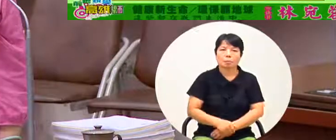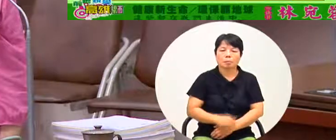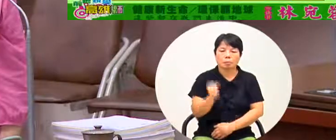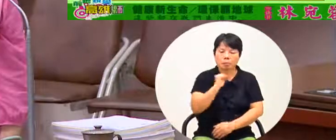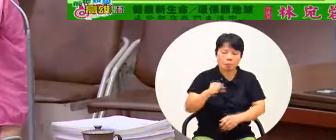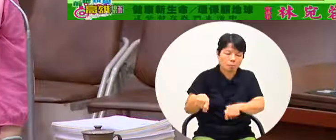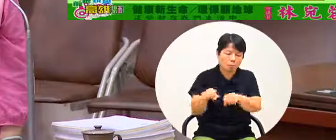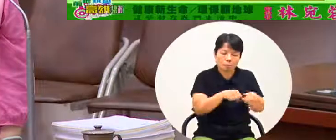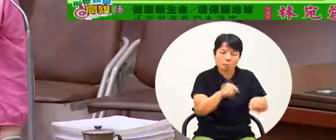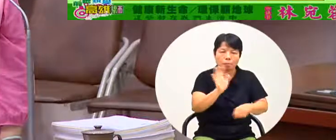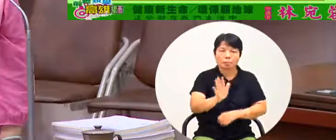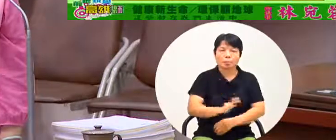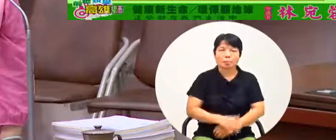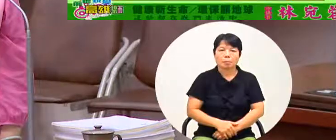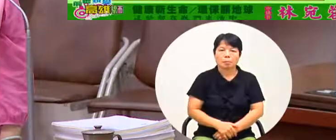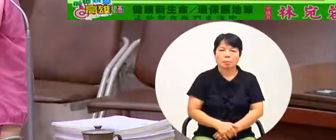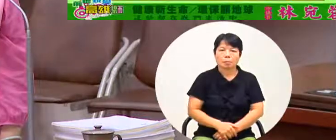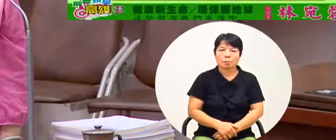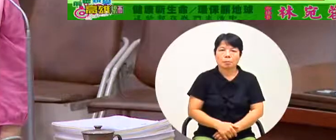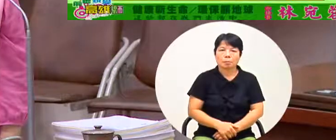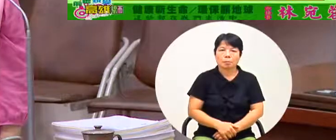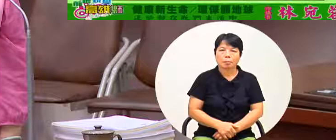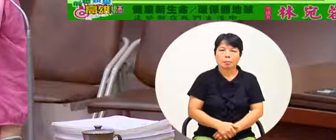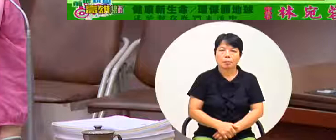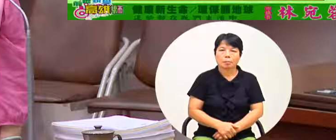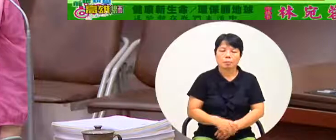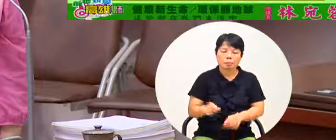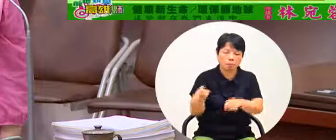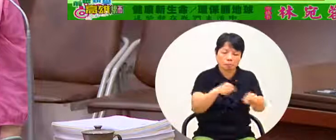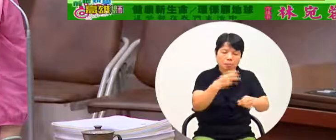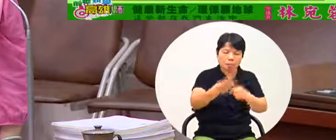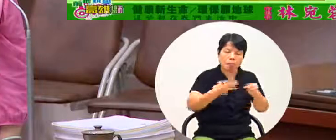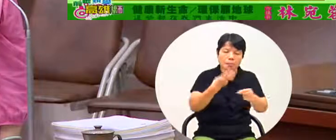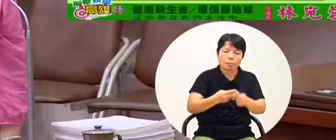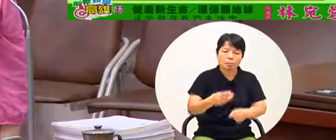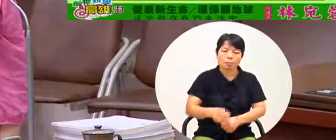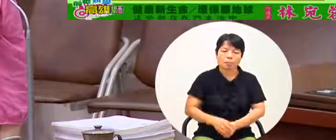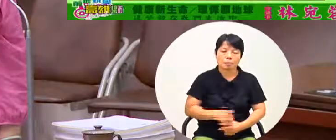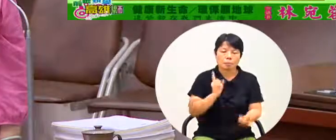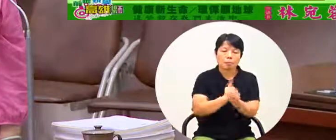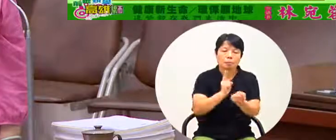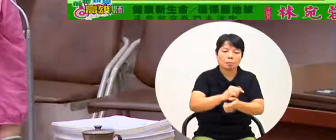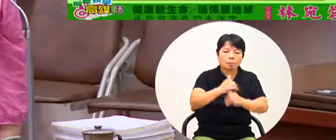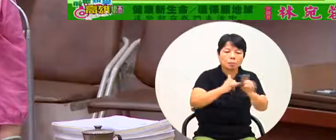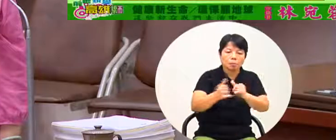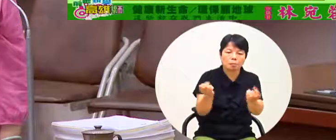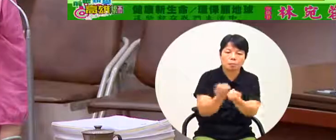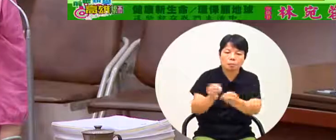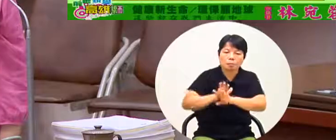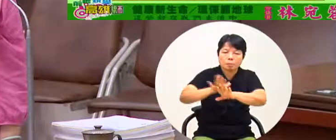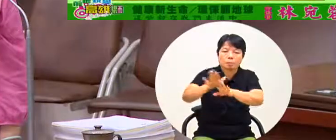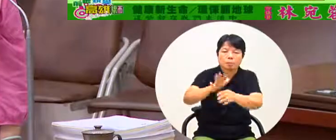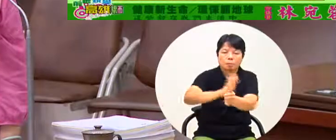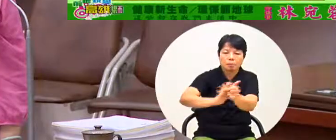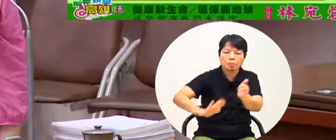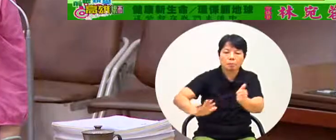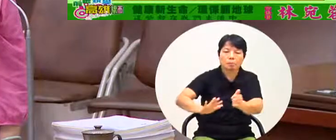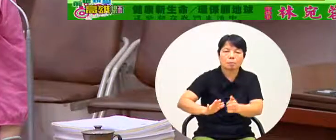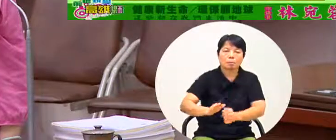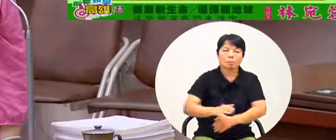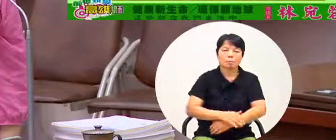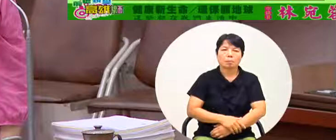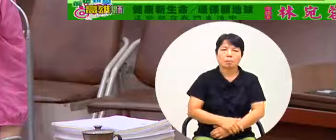到三年，啊，这严重的对我们地方发展这是不利啊，都市景观的改造